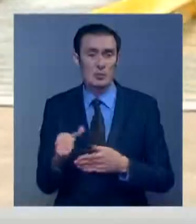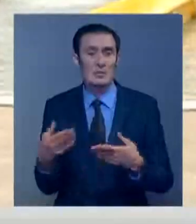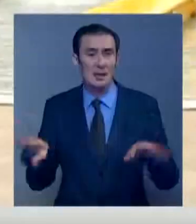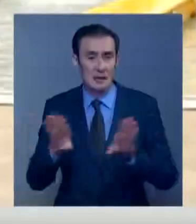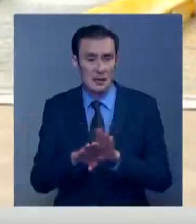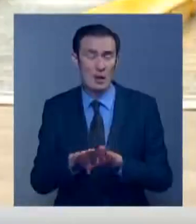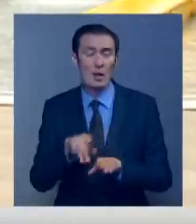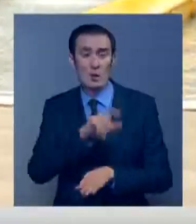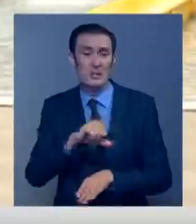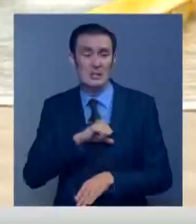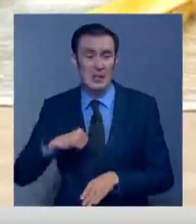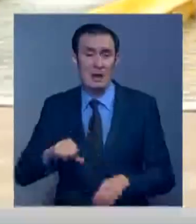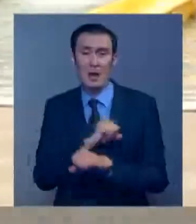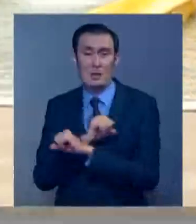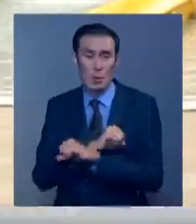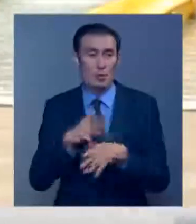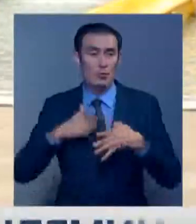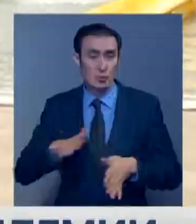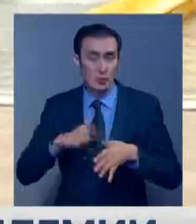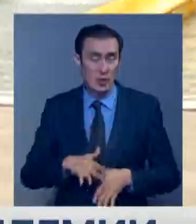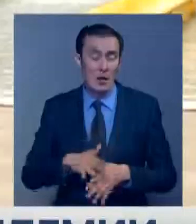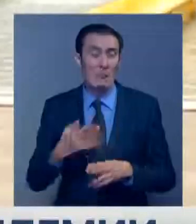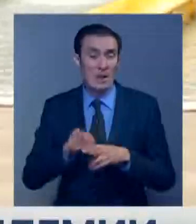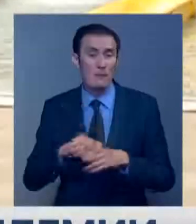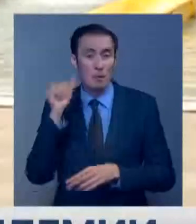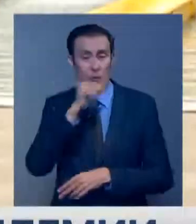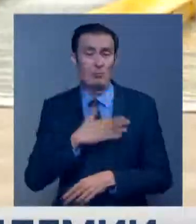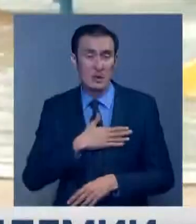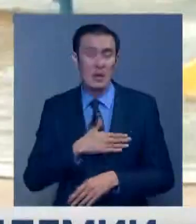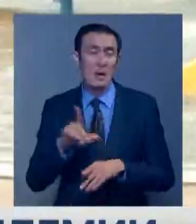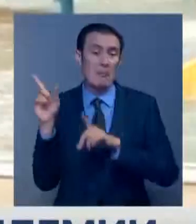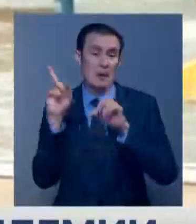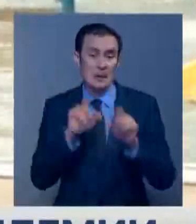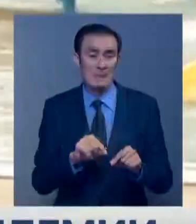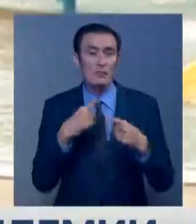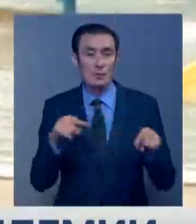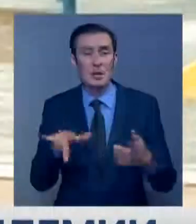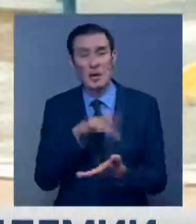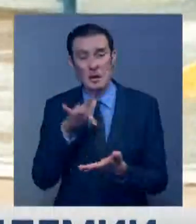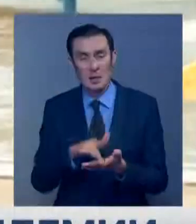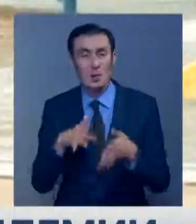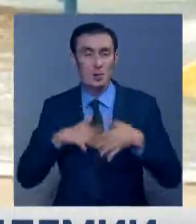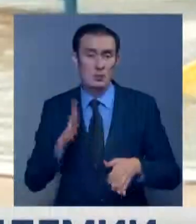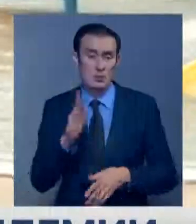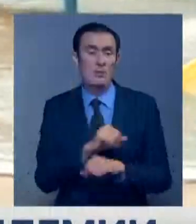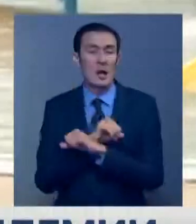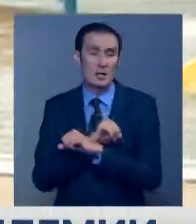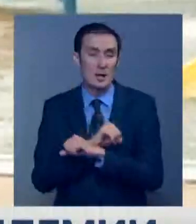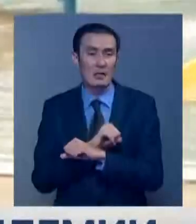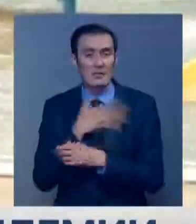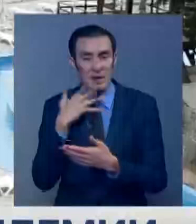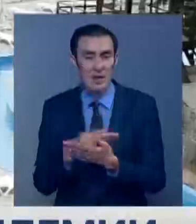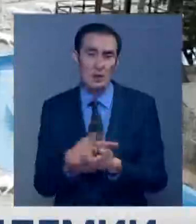предпочитают местный отдых. В связи со сложившейся ситуацией, в этом году мы тоже поедем по другим городам страны. Отдыхать будем у себя